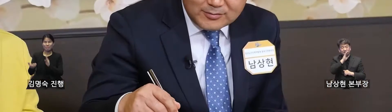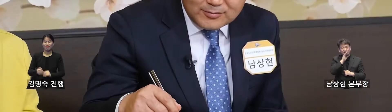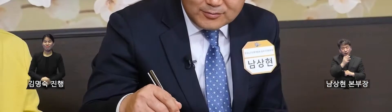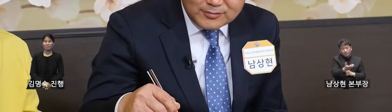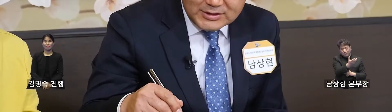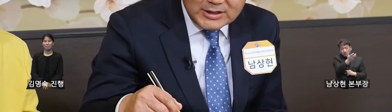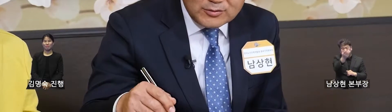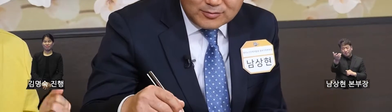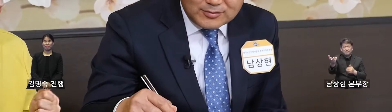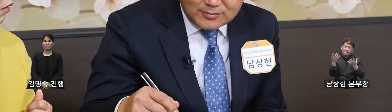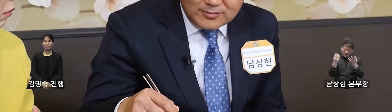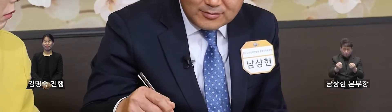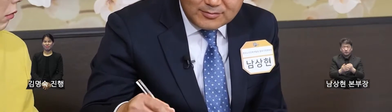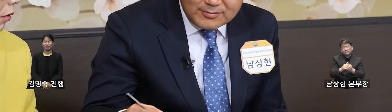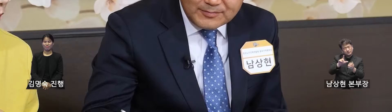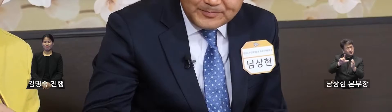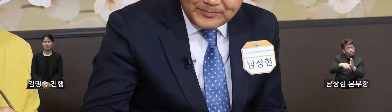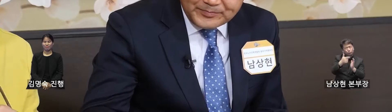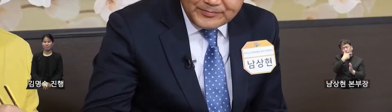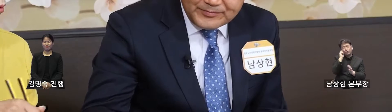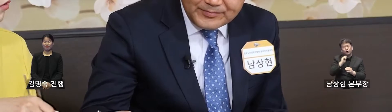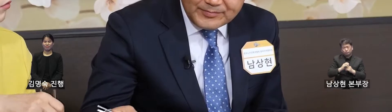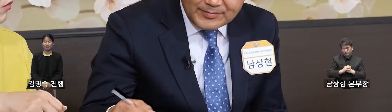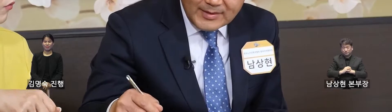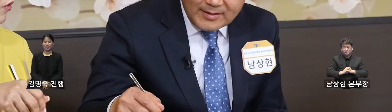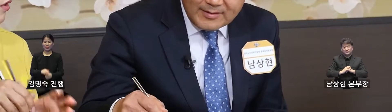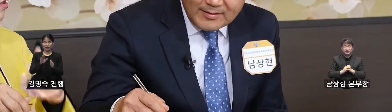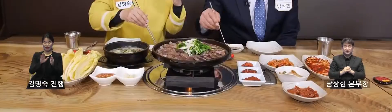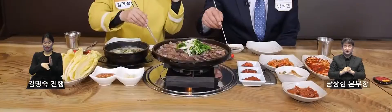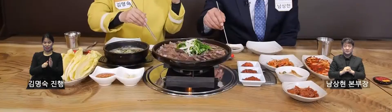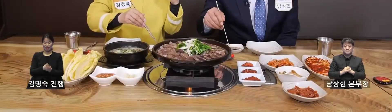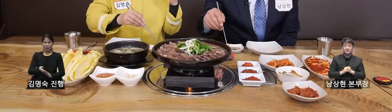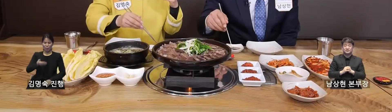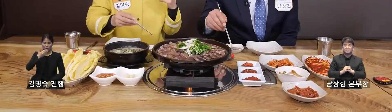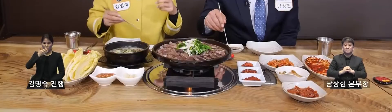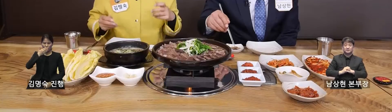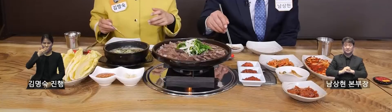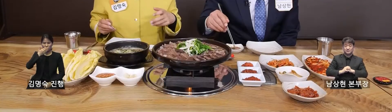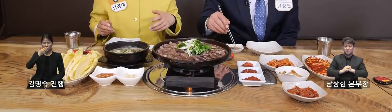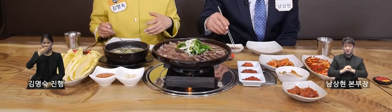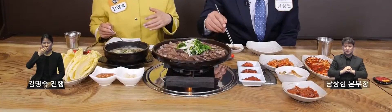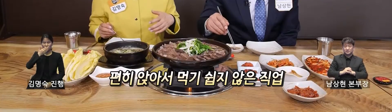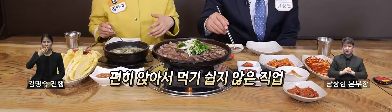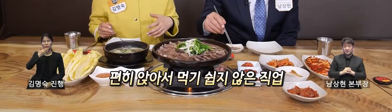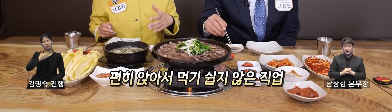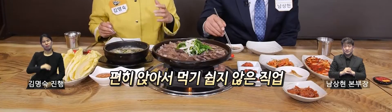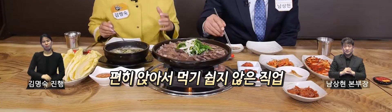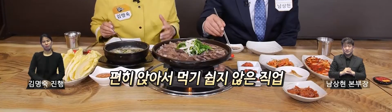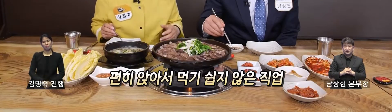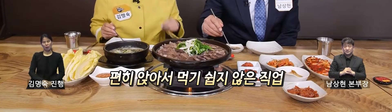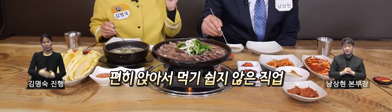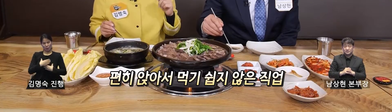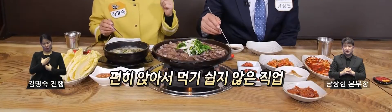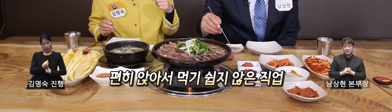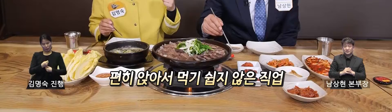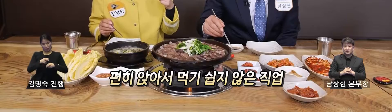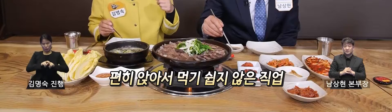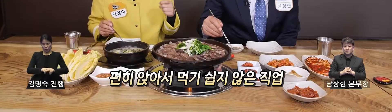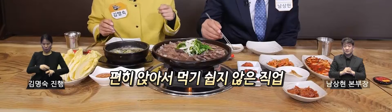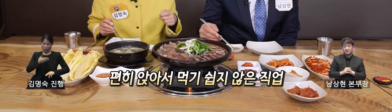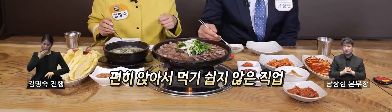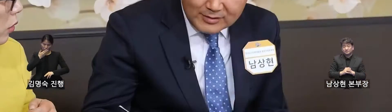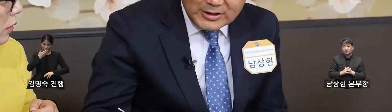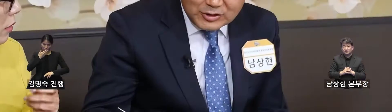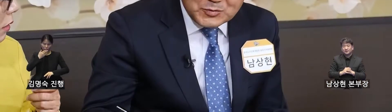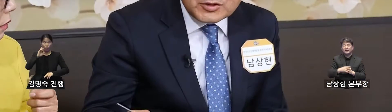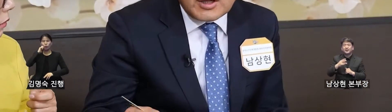많이 다니고 그냥 시간도 그렇고. 그러려면 식사를 뭐 이렇게 좀 편안히 앉아서 드시긴